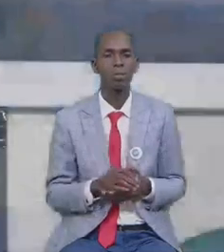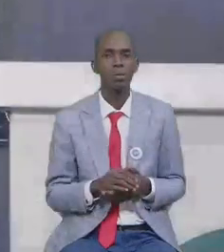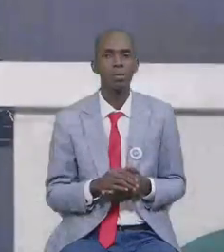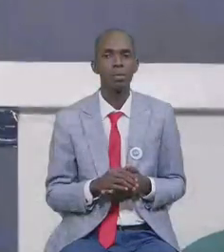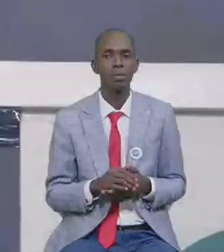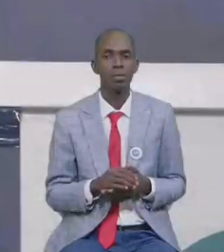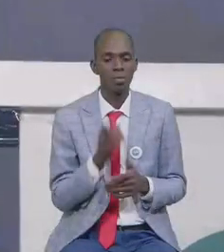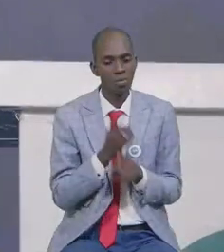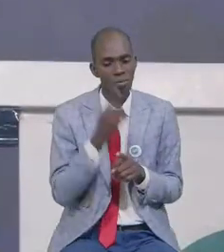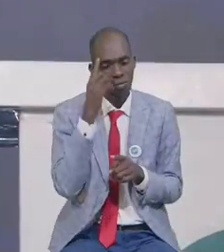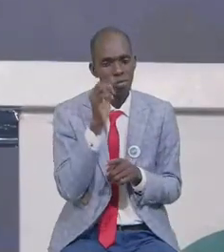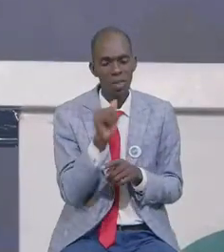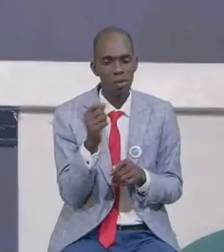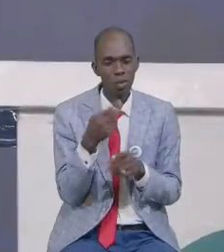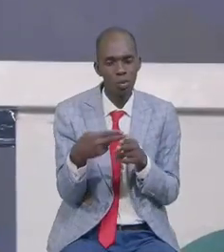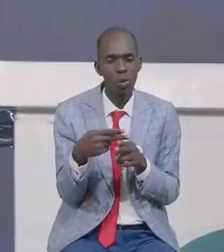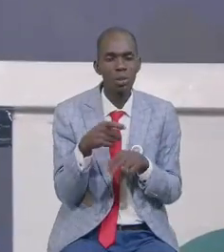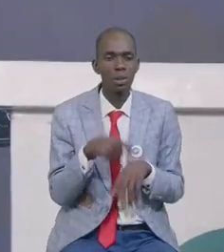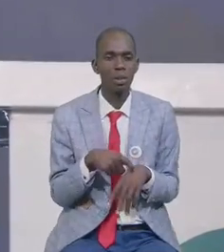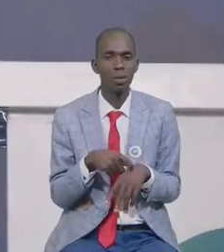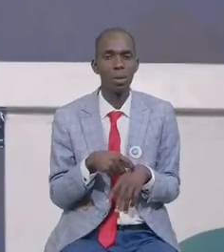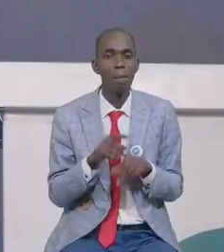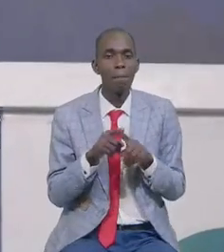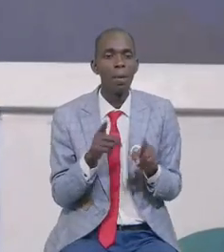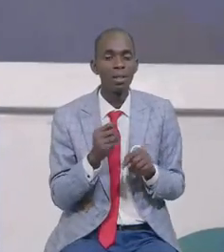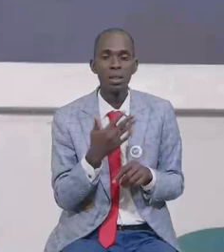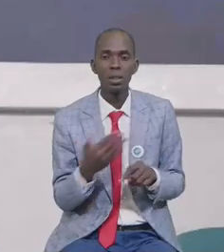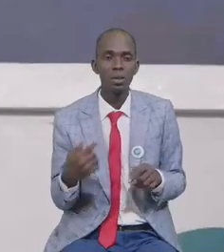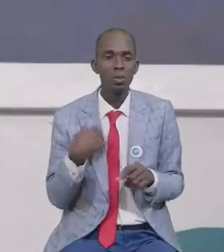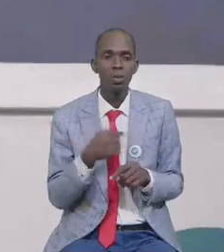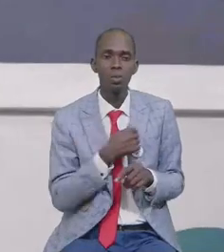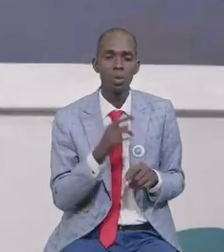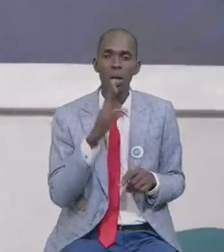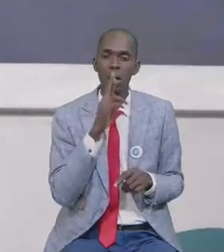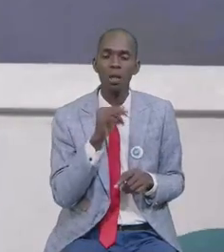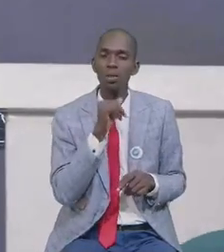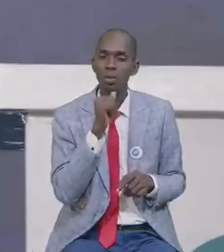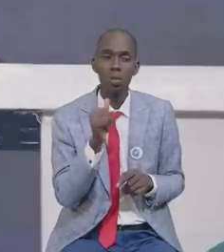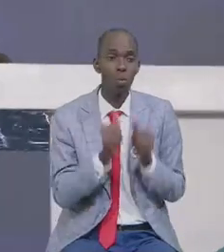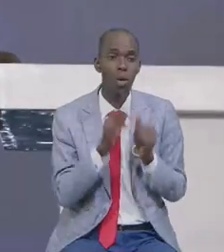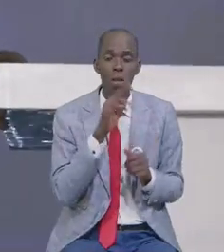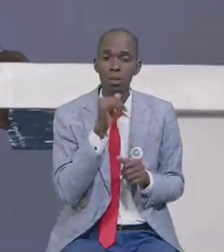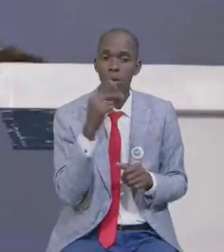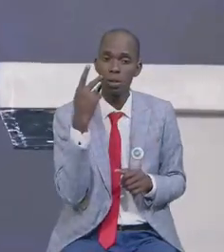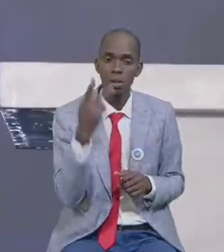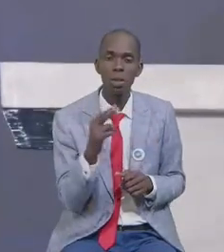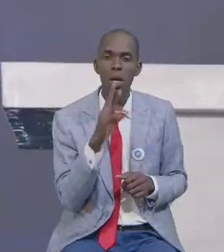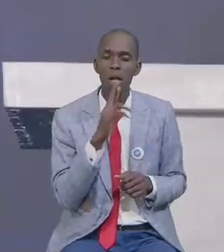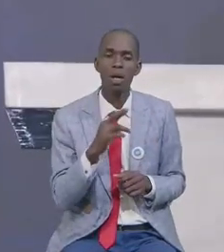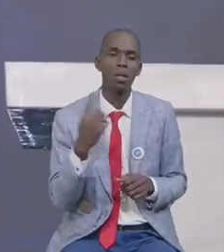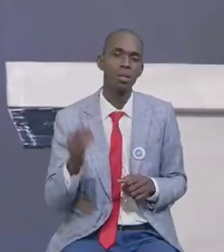pour un moment, mais les choses invisibles sont éternelles.